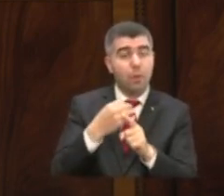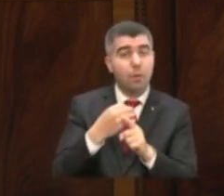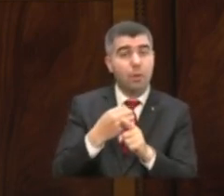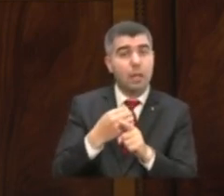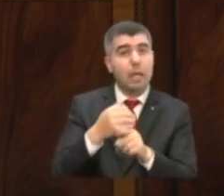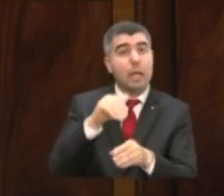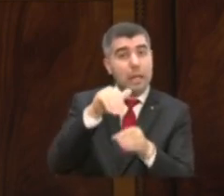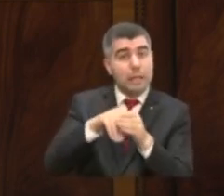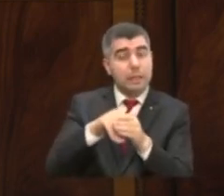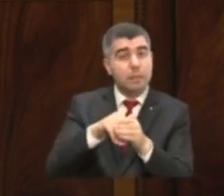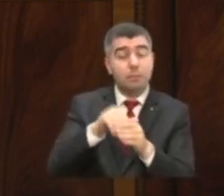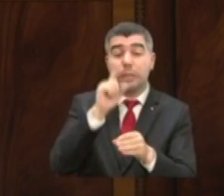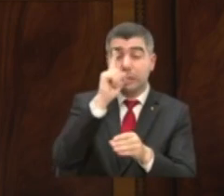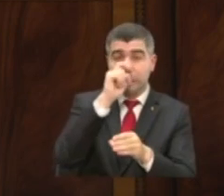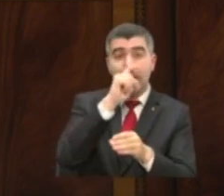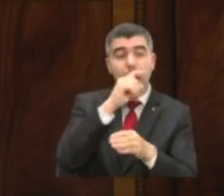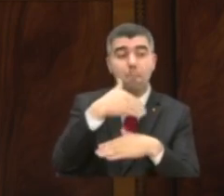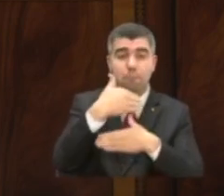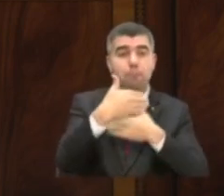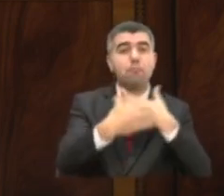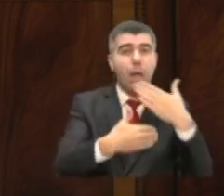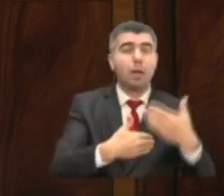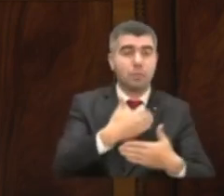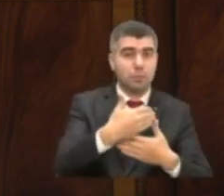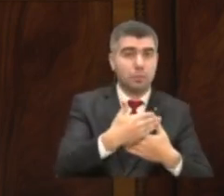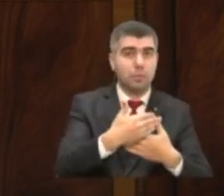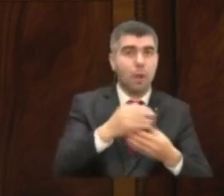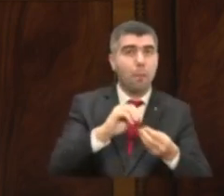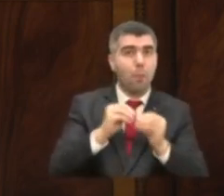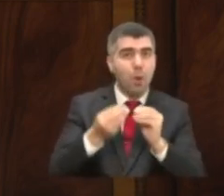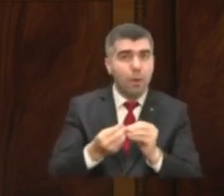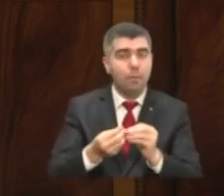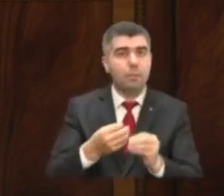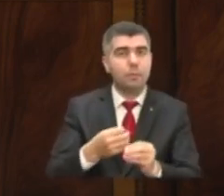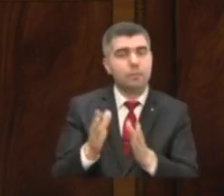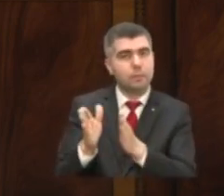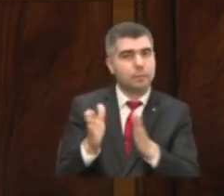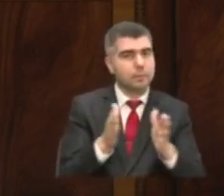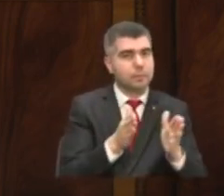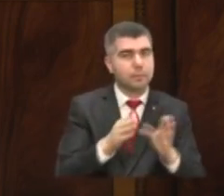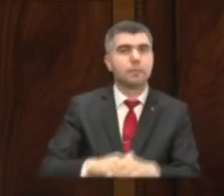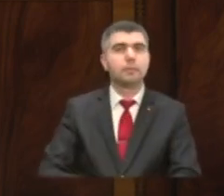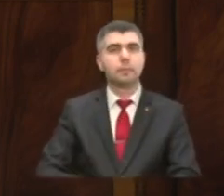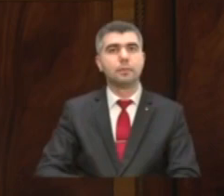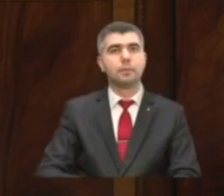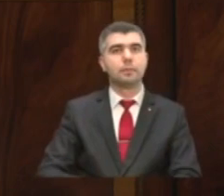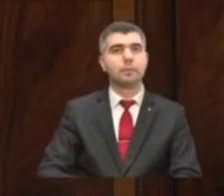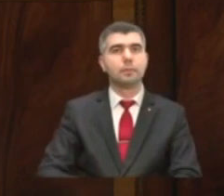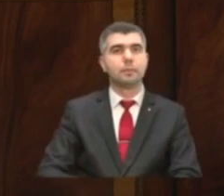الاقتراع ومن حكم صناديق الاقتراع، ويمكن أن تمروا من حكم. شكرا للسيد